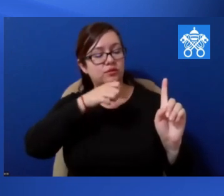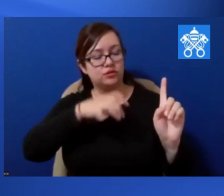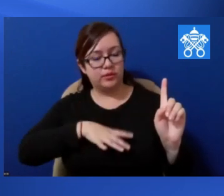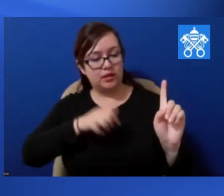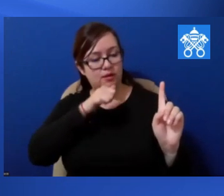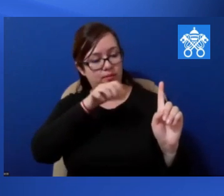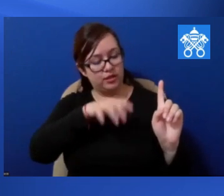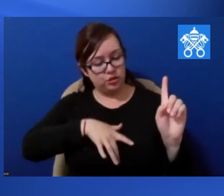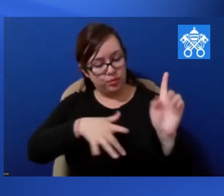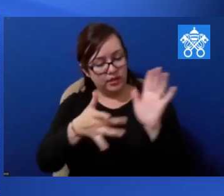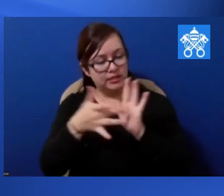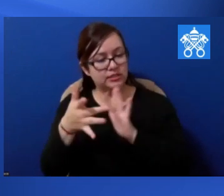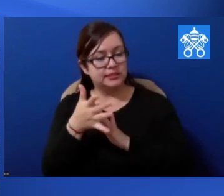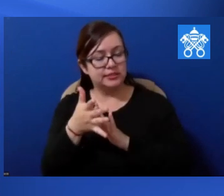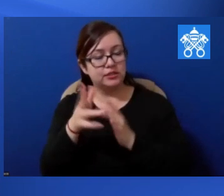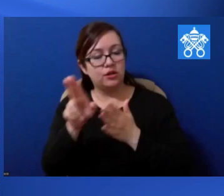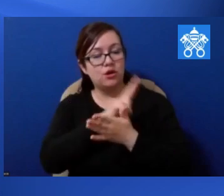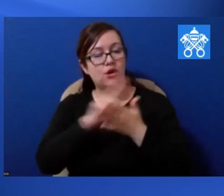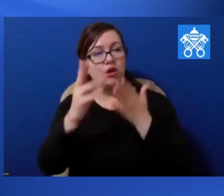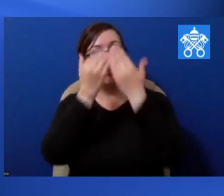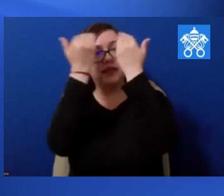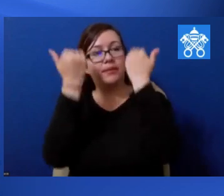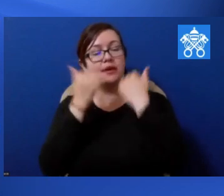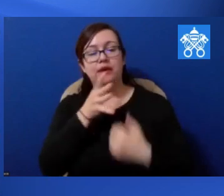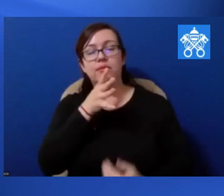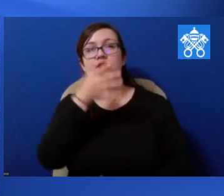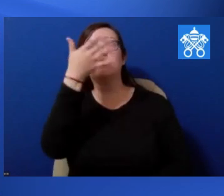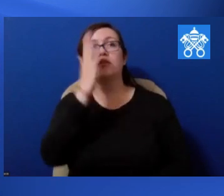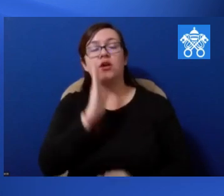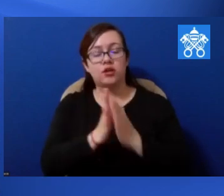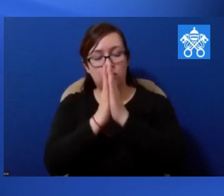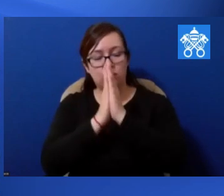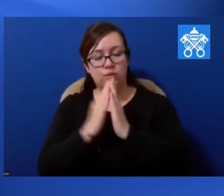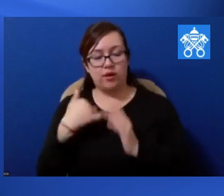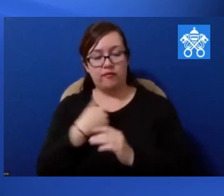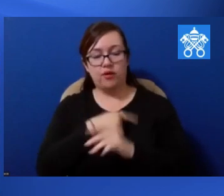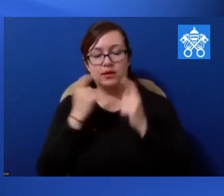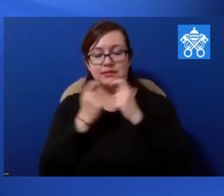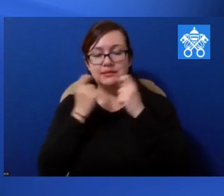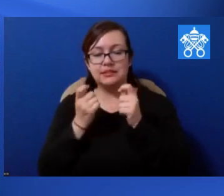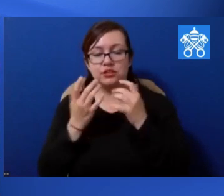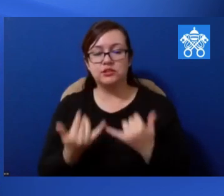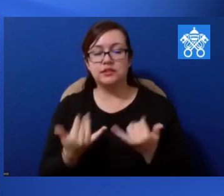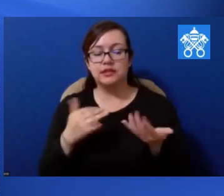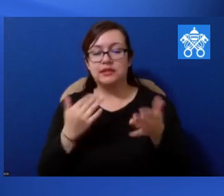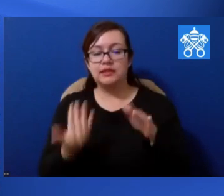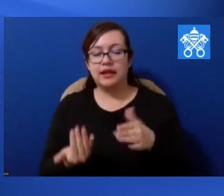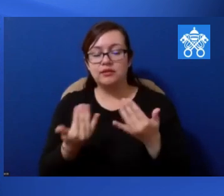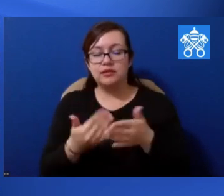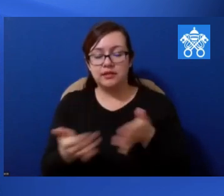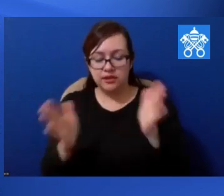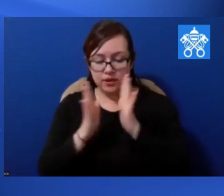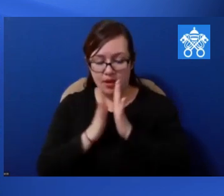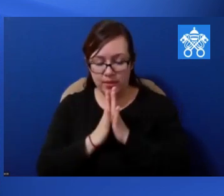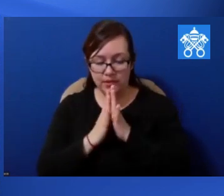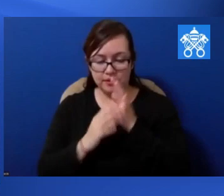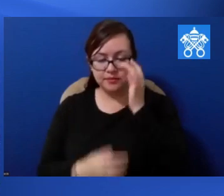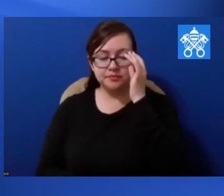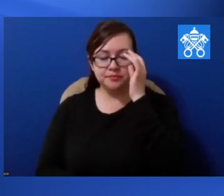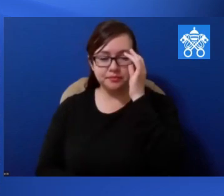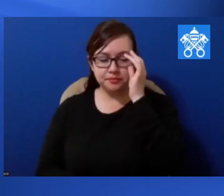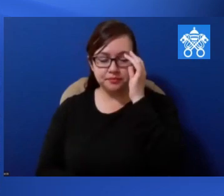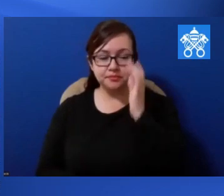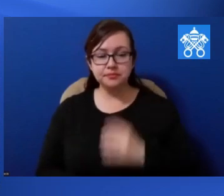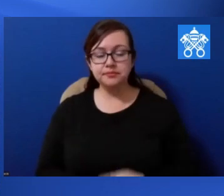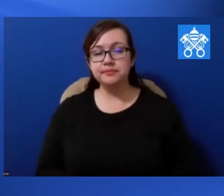benedicto frutto ventris tui, Jesus. Sancta Maria, Mater Dei, ora pro nobis peccatoribus, nunc et in